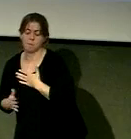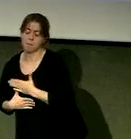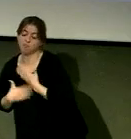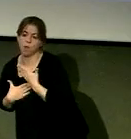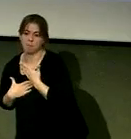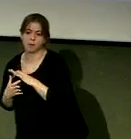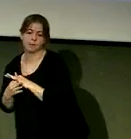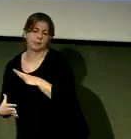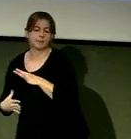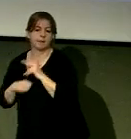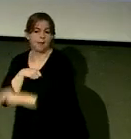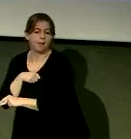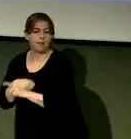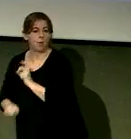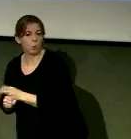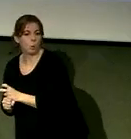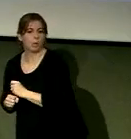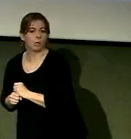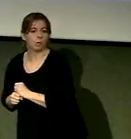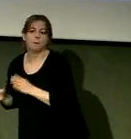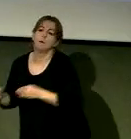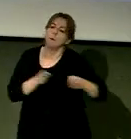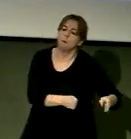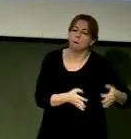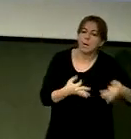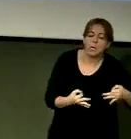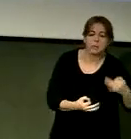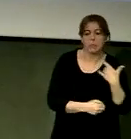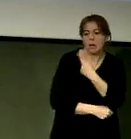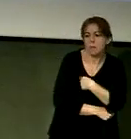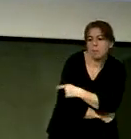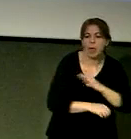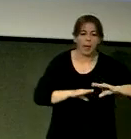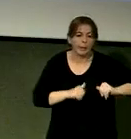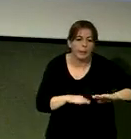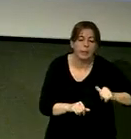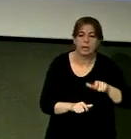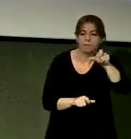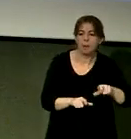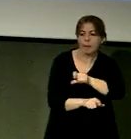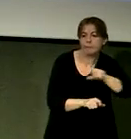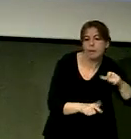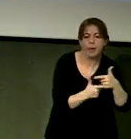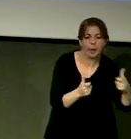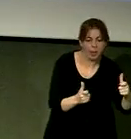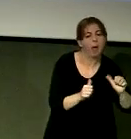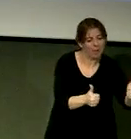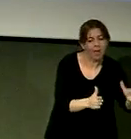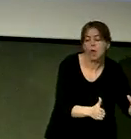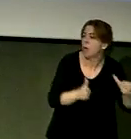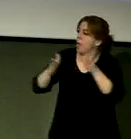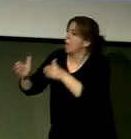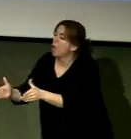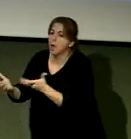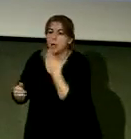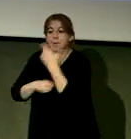matière sanitaire, on met le médecin, le kiné, l'infirmière, le pharmacien, le radiologue, on met tout ça. Dans le parcours de soins de